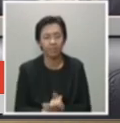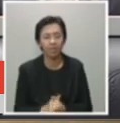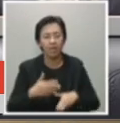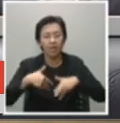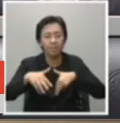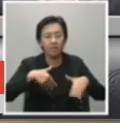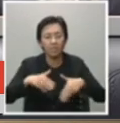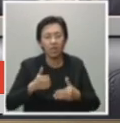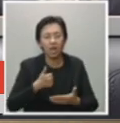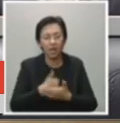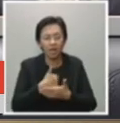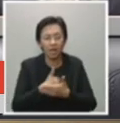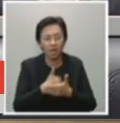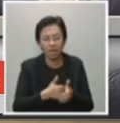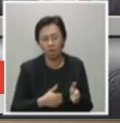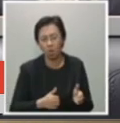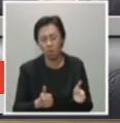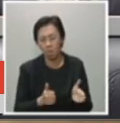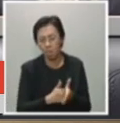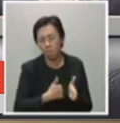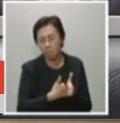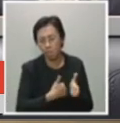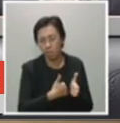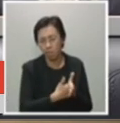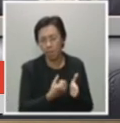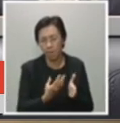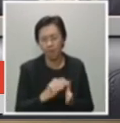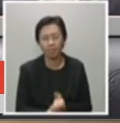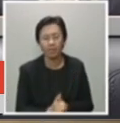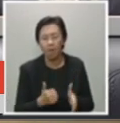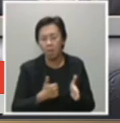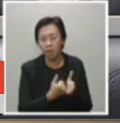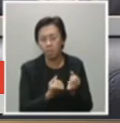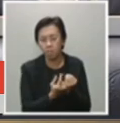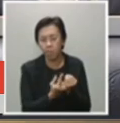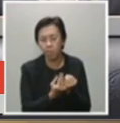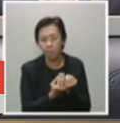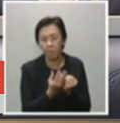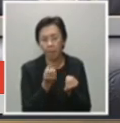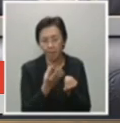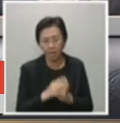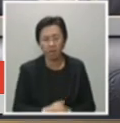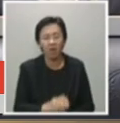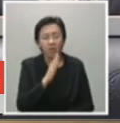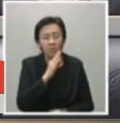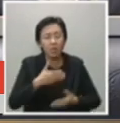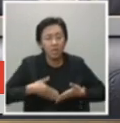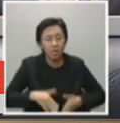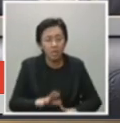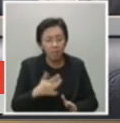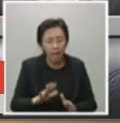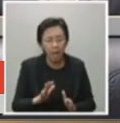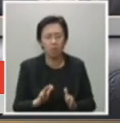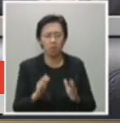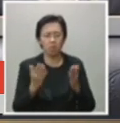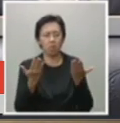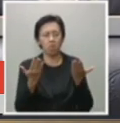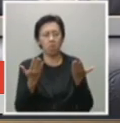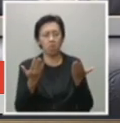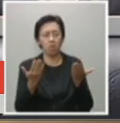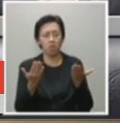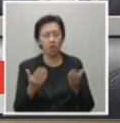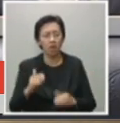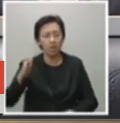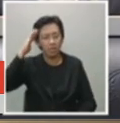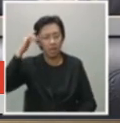าชนกดไลค์ถูกใจกันเป็นจำนวนมากก็หมายความว่าเห็นด้วยว่าถ้าหากเกิดมาแล้วมีพลเอกประยุทธ์จันทร์โอ